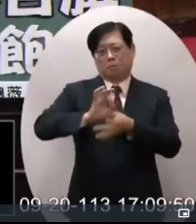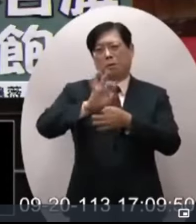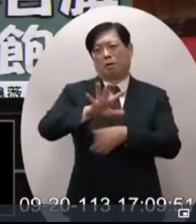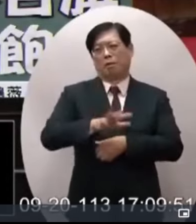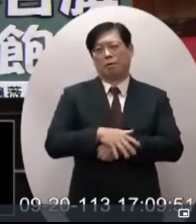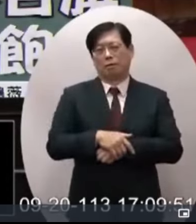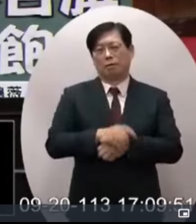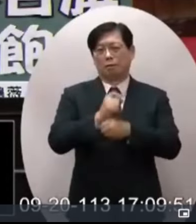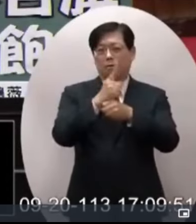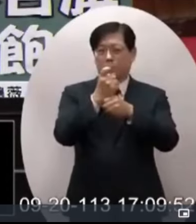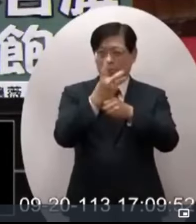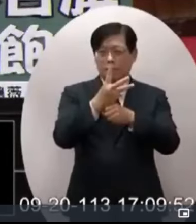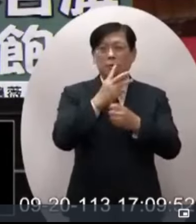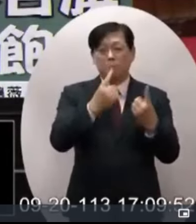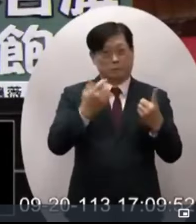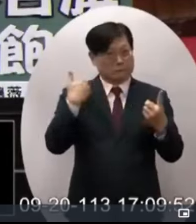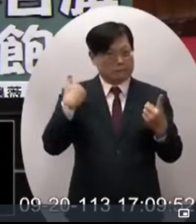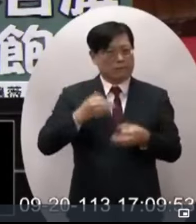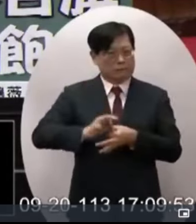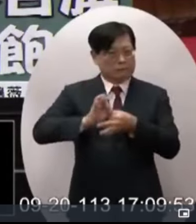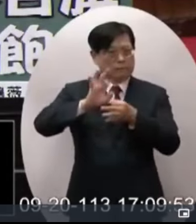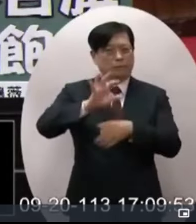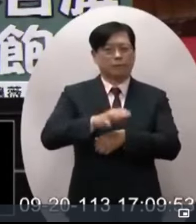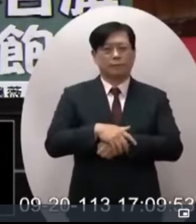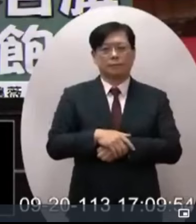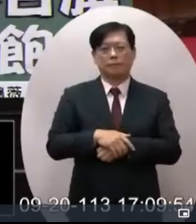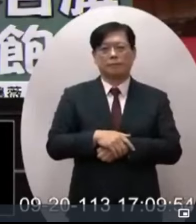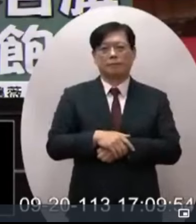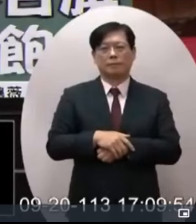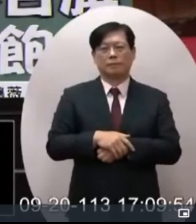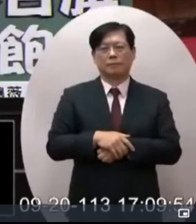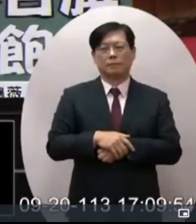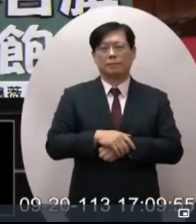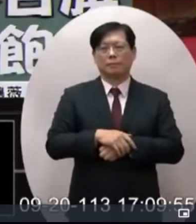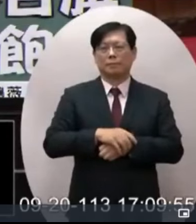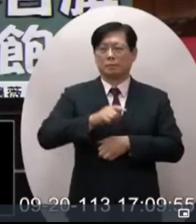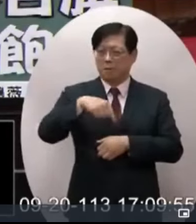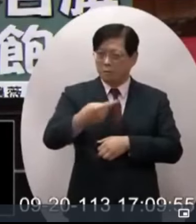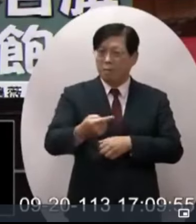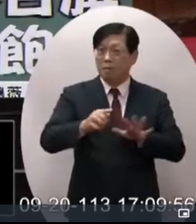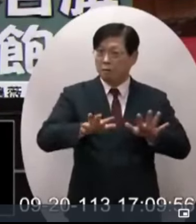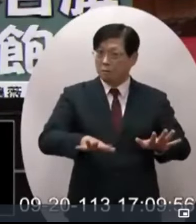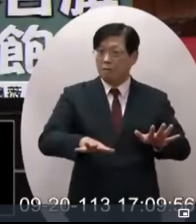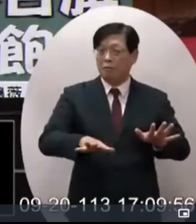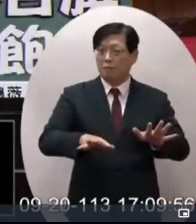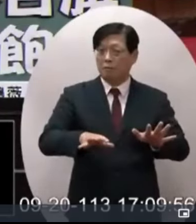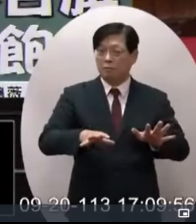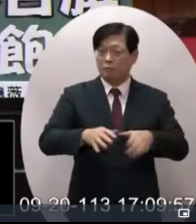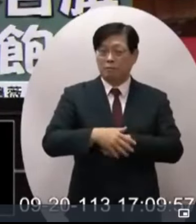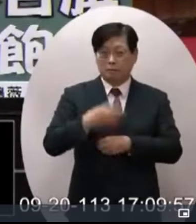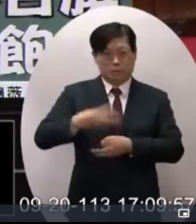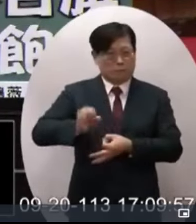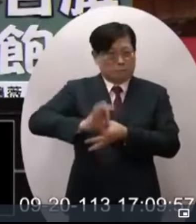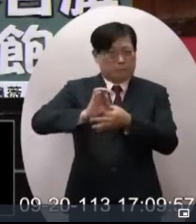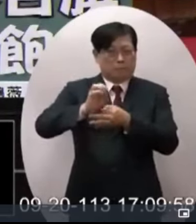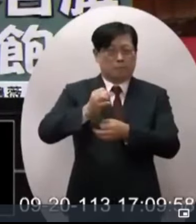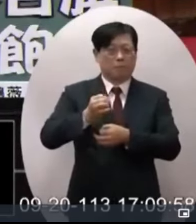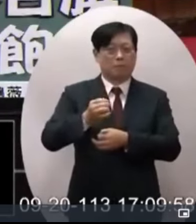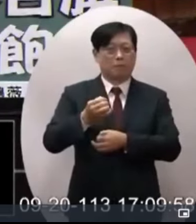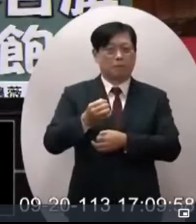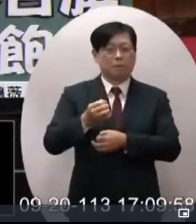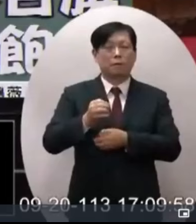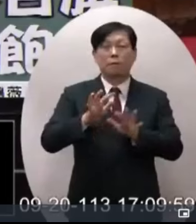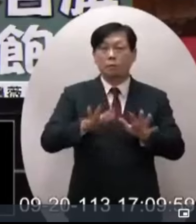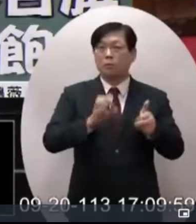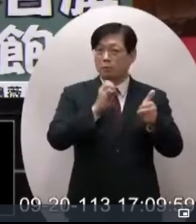了，113年就比之前增加了。然后你们现在在大幅的增加，我告